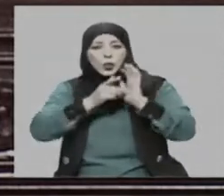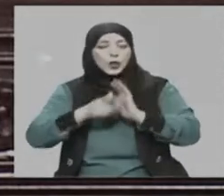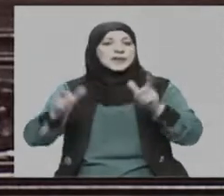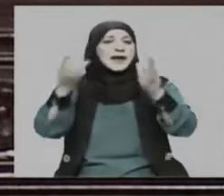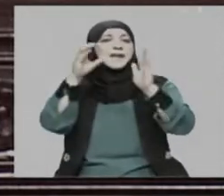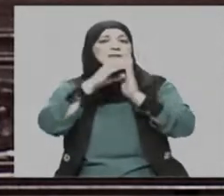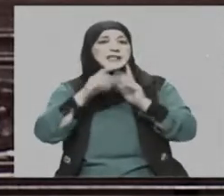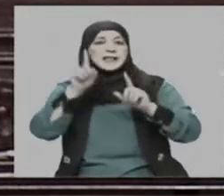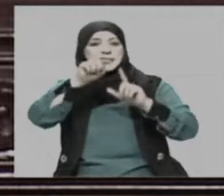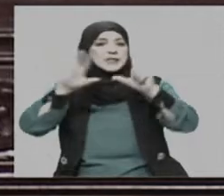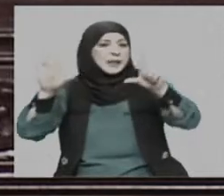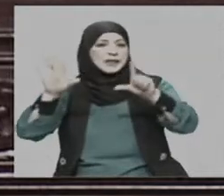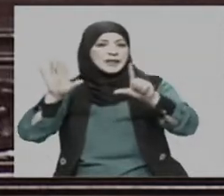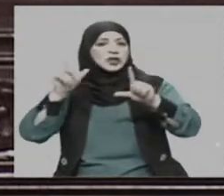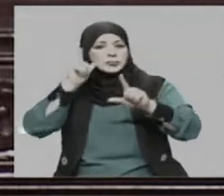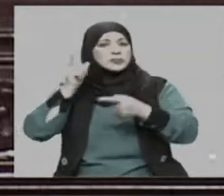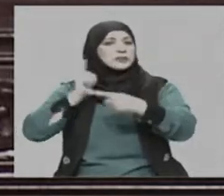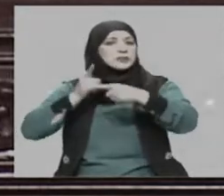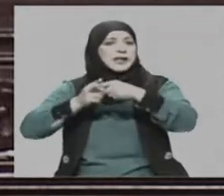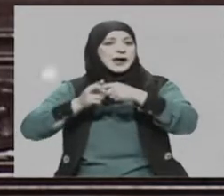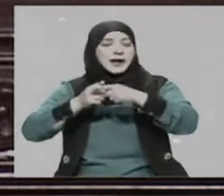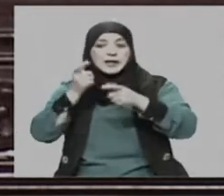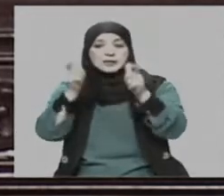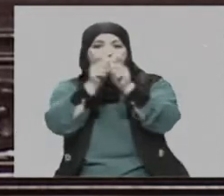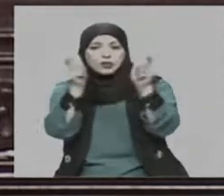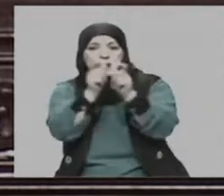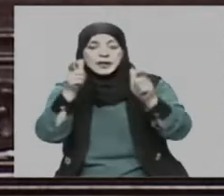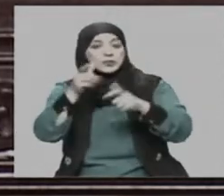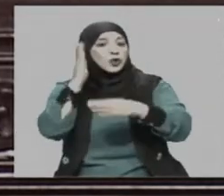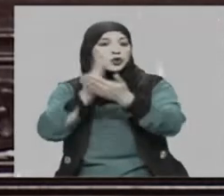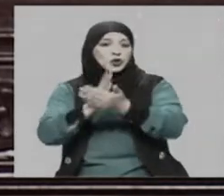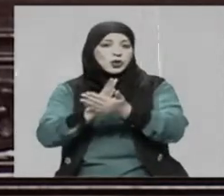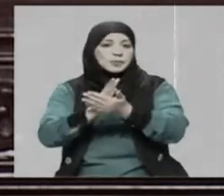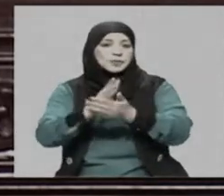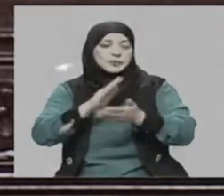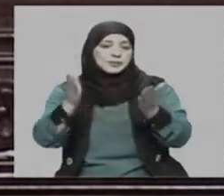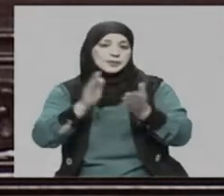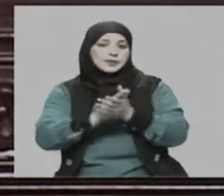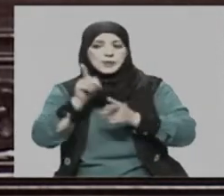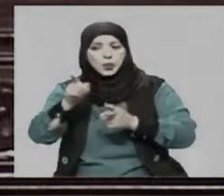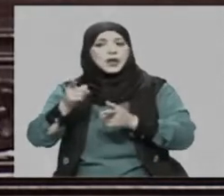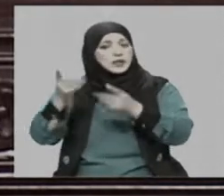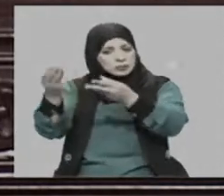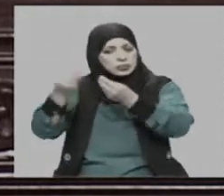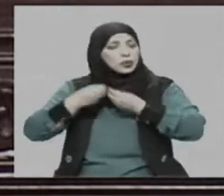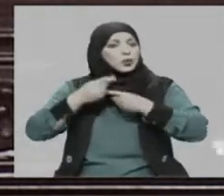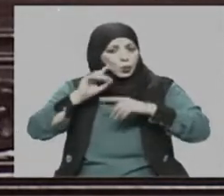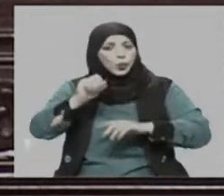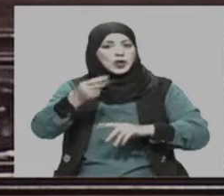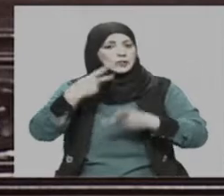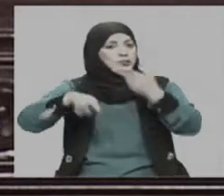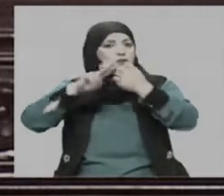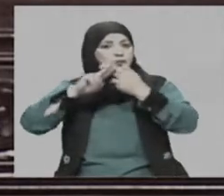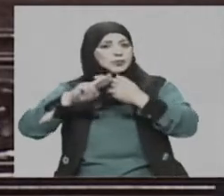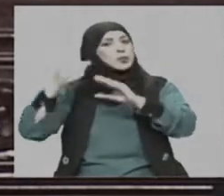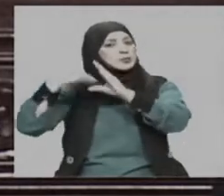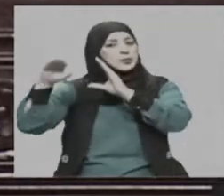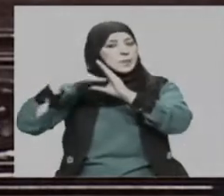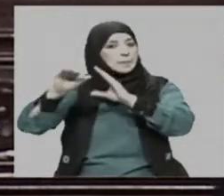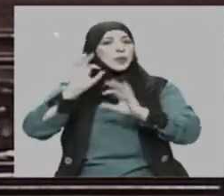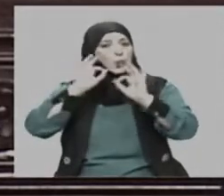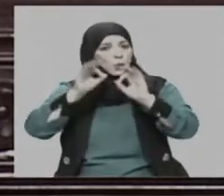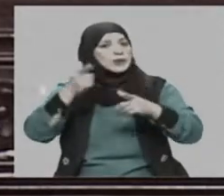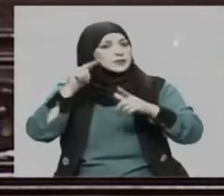17 والامتناع على التصرف المباشر في المساهمات بالفصل 18. هذا اش طلب مني؟ قلت له عملته وبعث له ما يؤيد ذلك